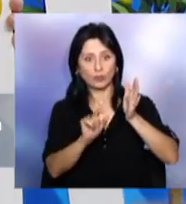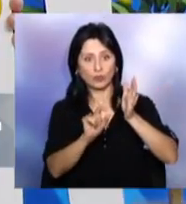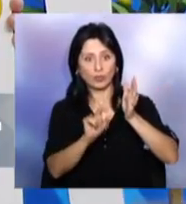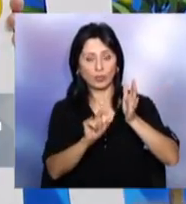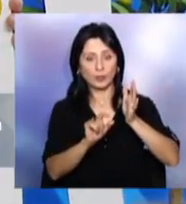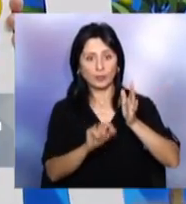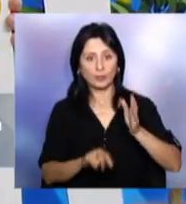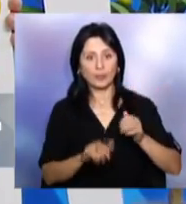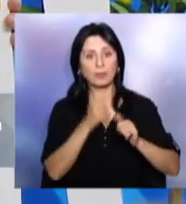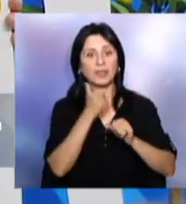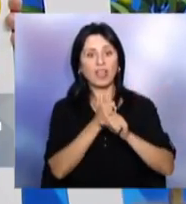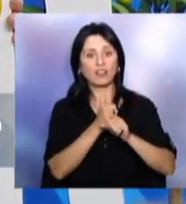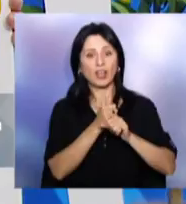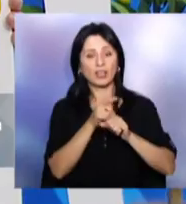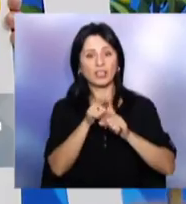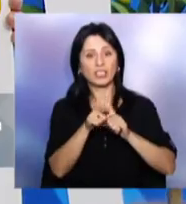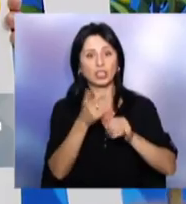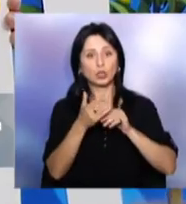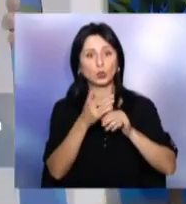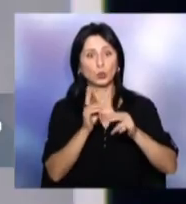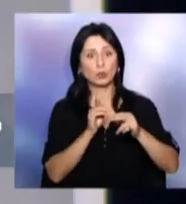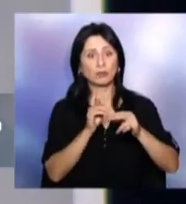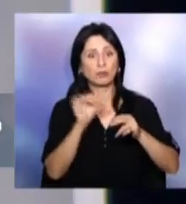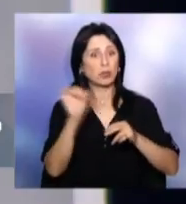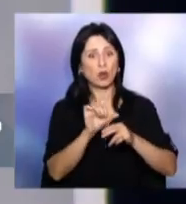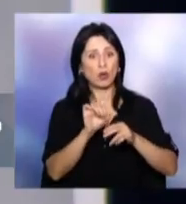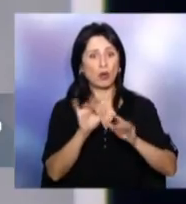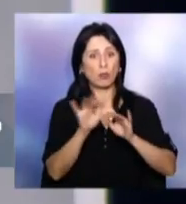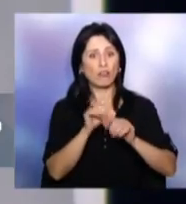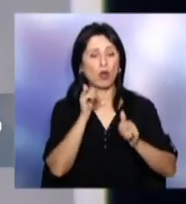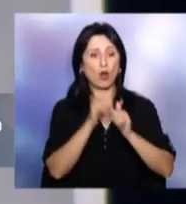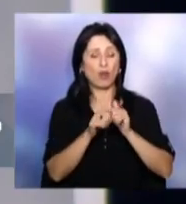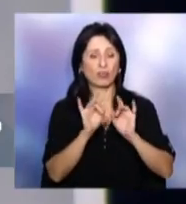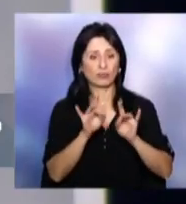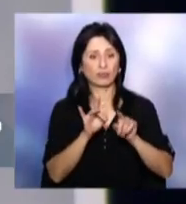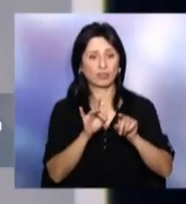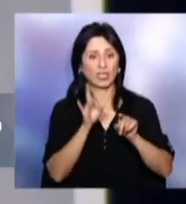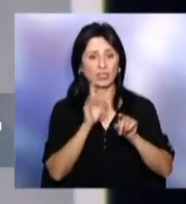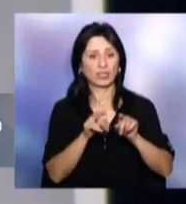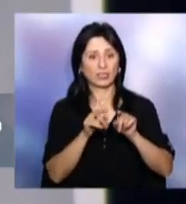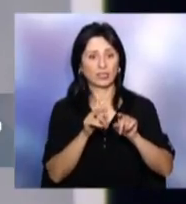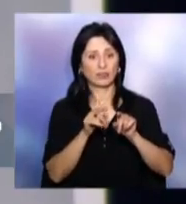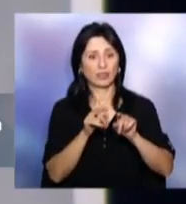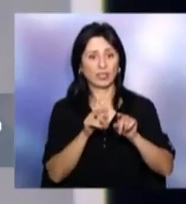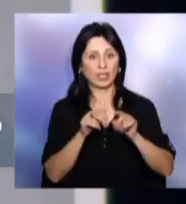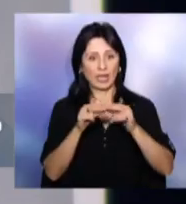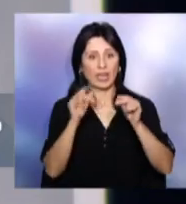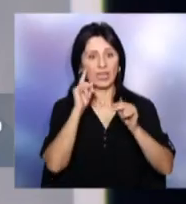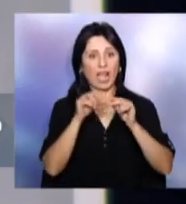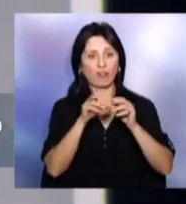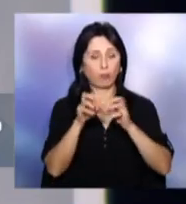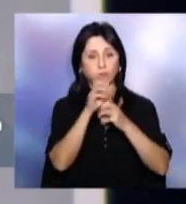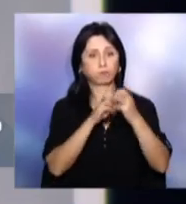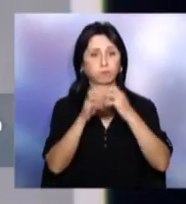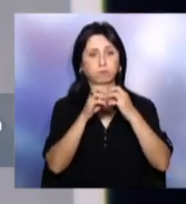აღარ მოგიყვებით, მაგრამ თავარი არის იქ, თუ შეფერხება მოხდა, ყოველთვის არის რისკი იმისა, რომ ნაღველი